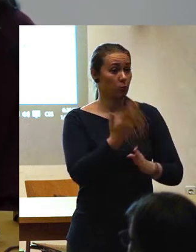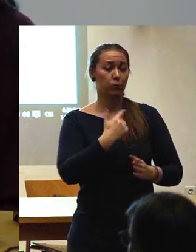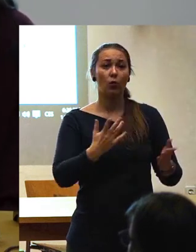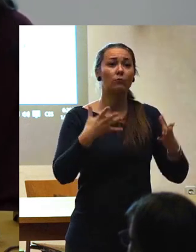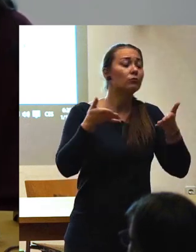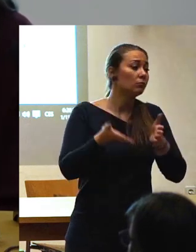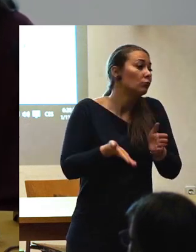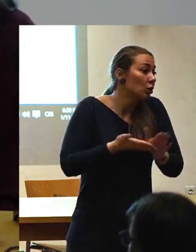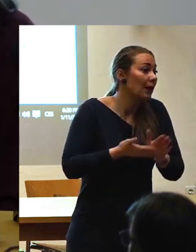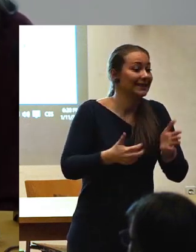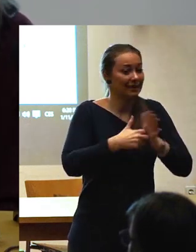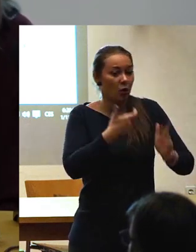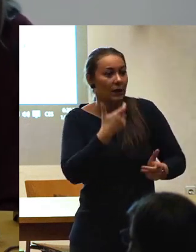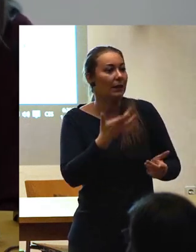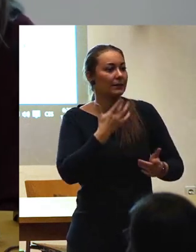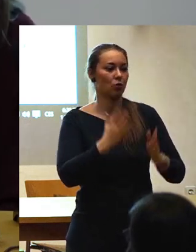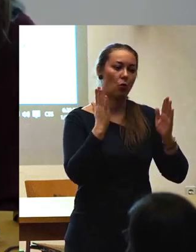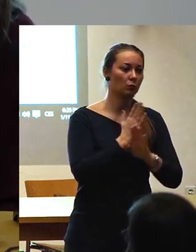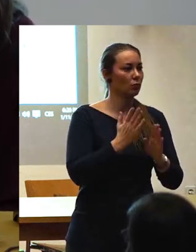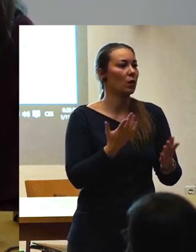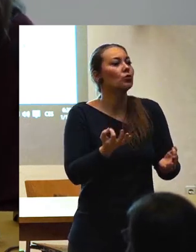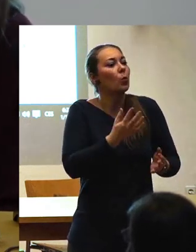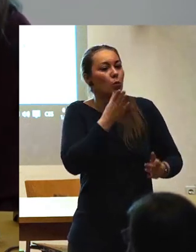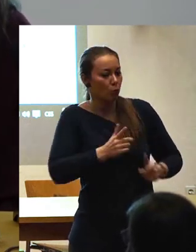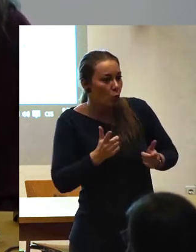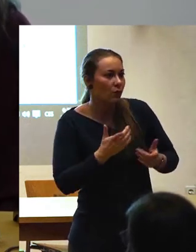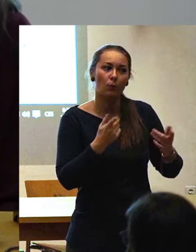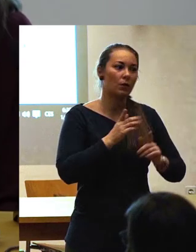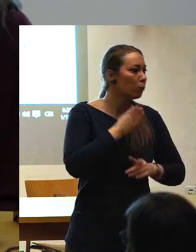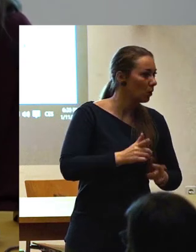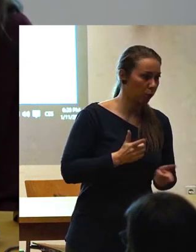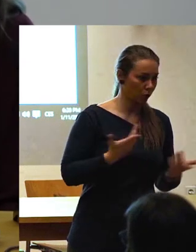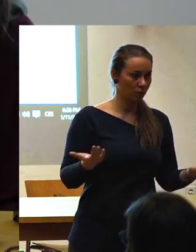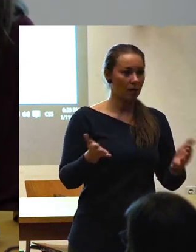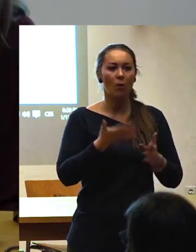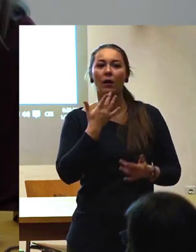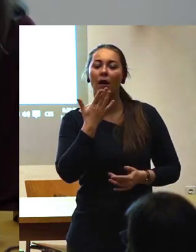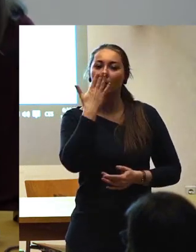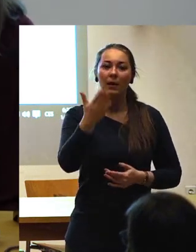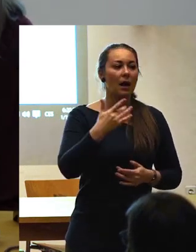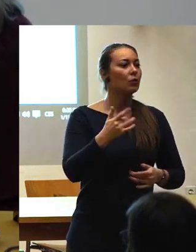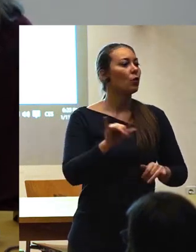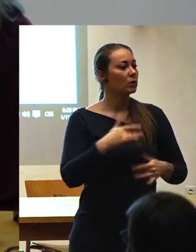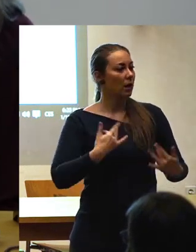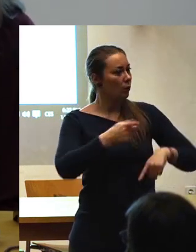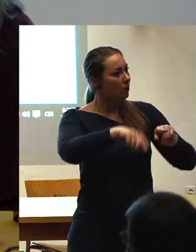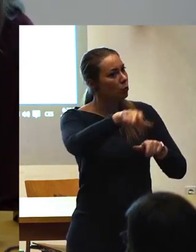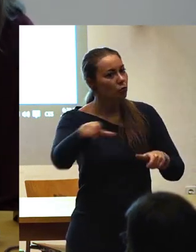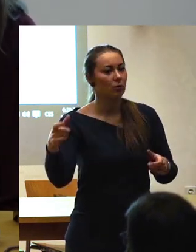právě například ten znakový jazyk, jakým způsobem budou tyhle, nebo jakým způsobem budou osoby zdravotně